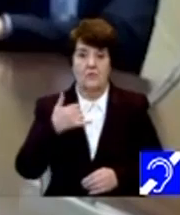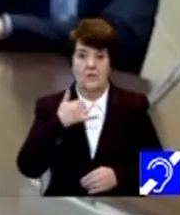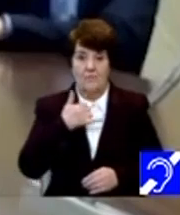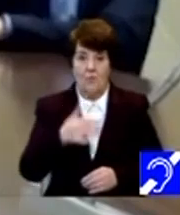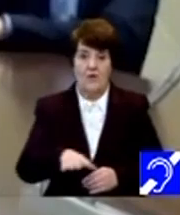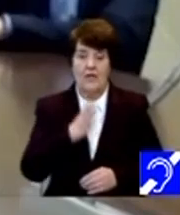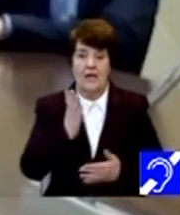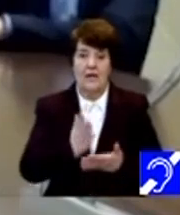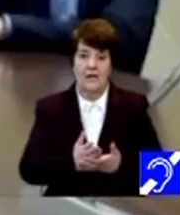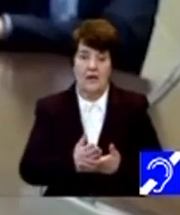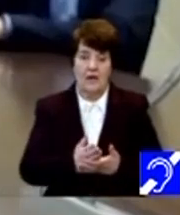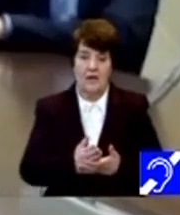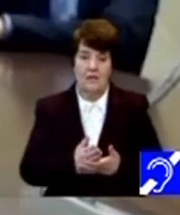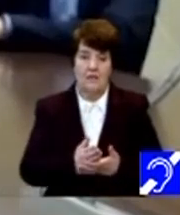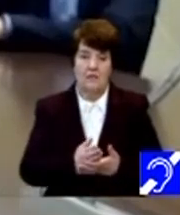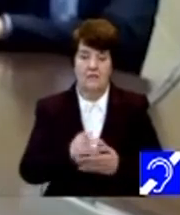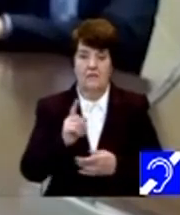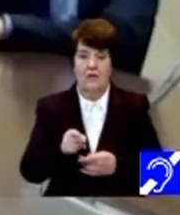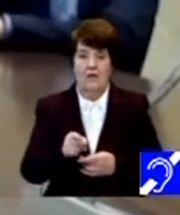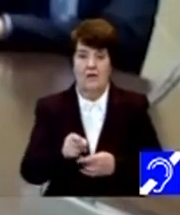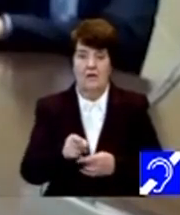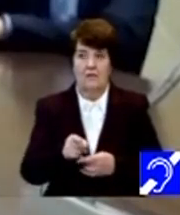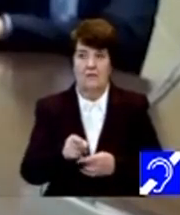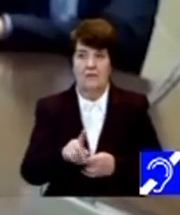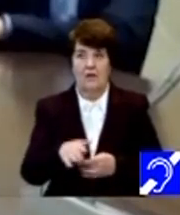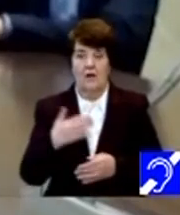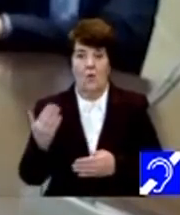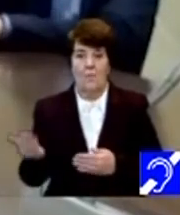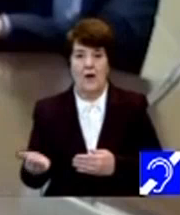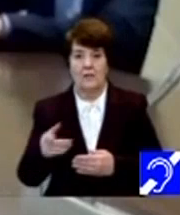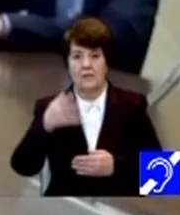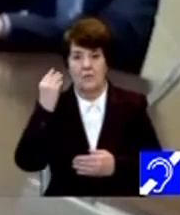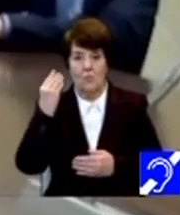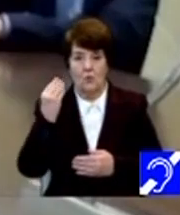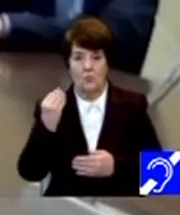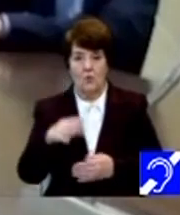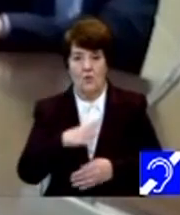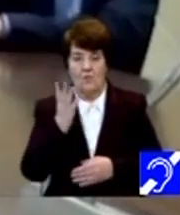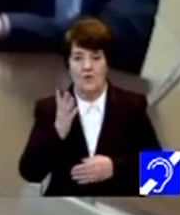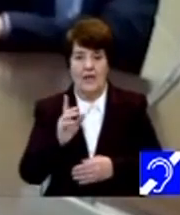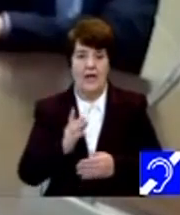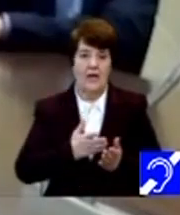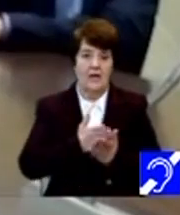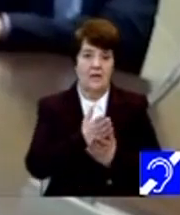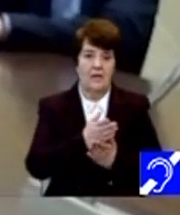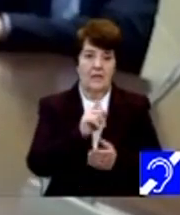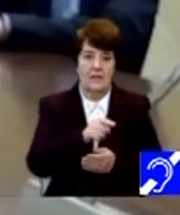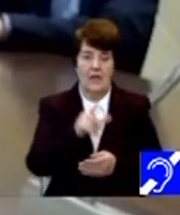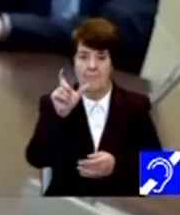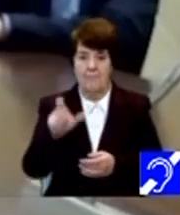partea letonă, deci mai erau puncte de tranzitare, era partea letonă, dar o parte din Republica Moldova erau imediat transferate